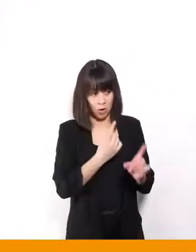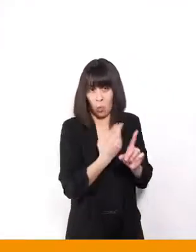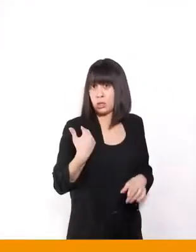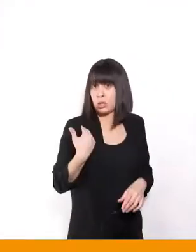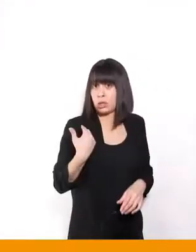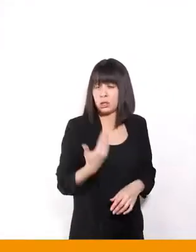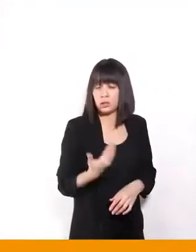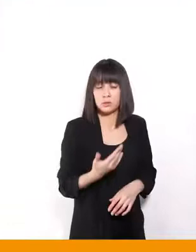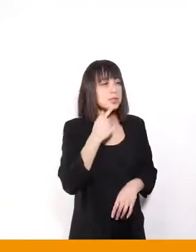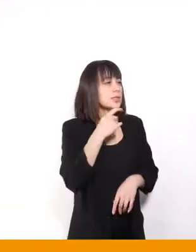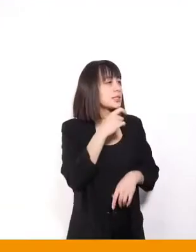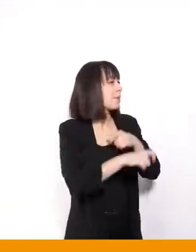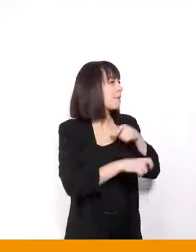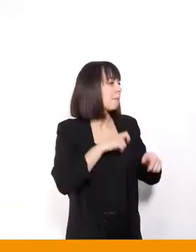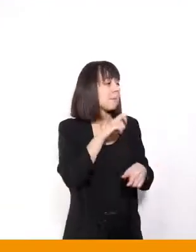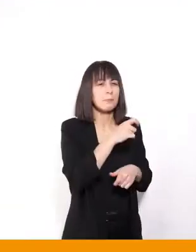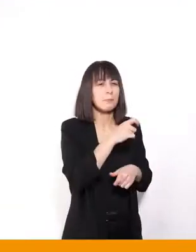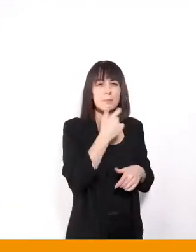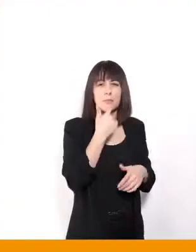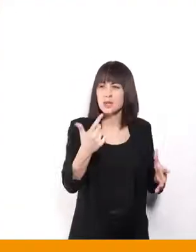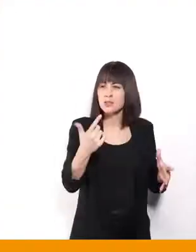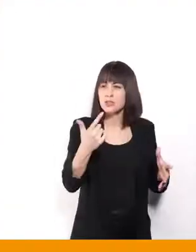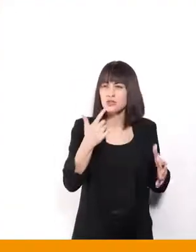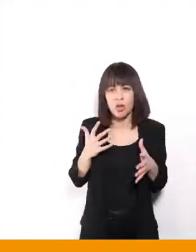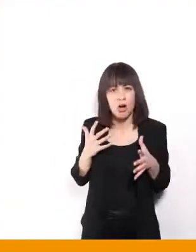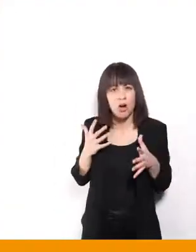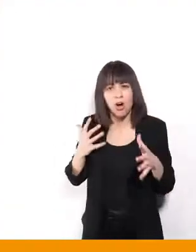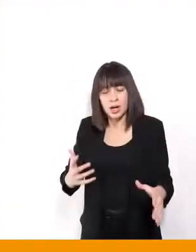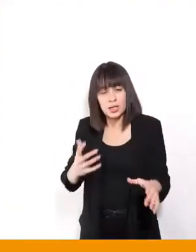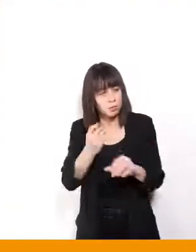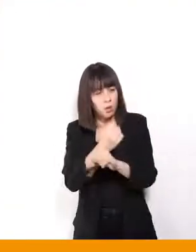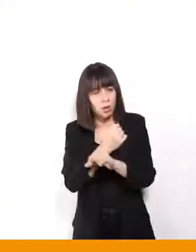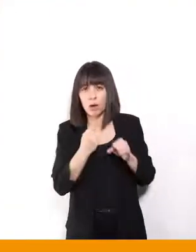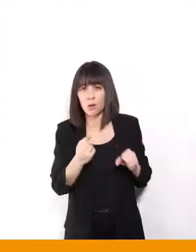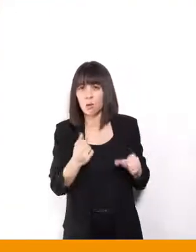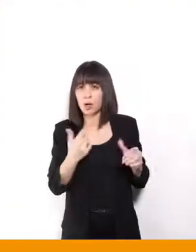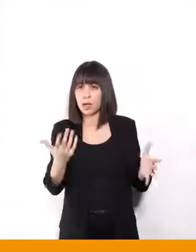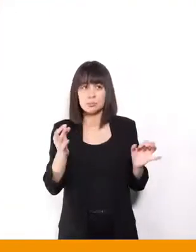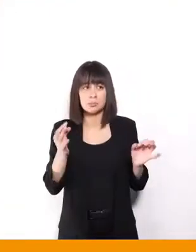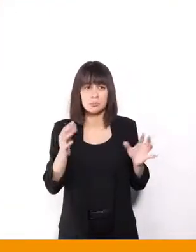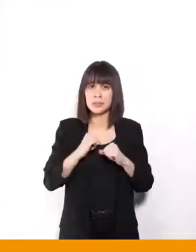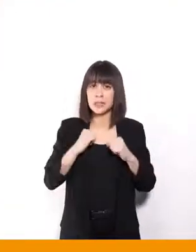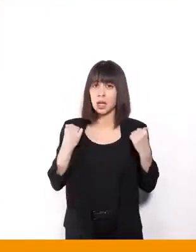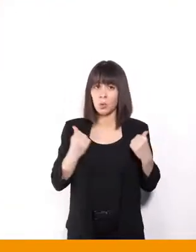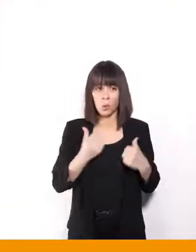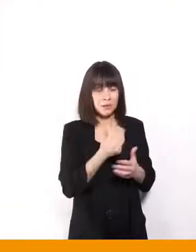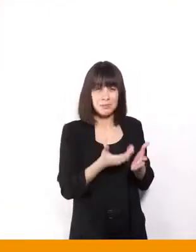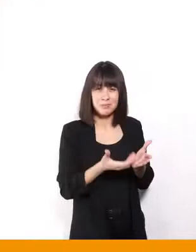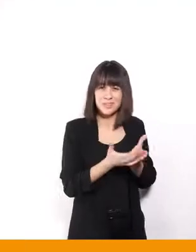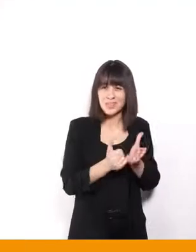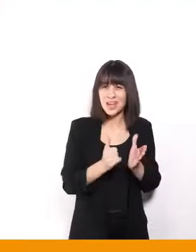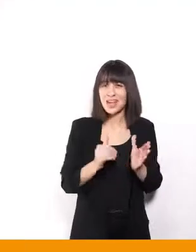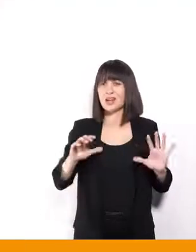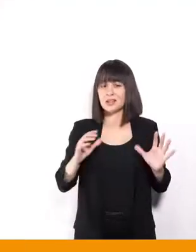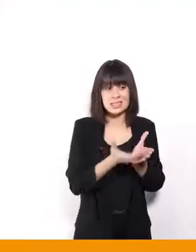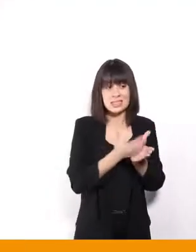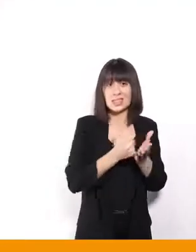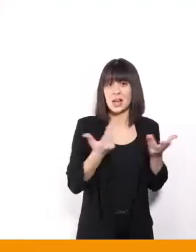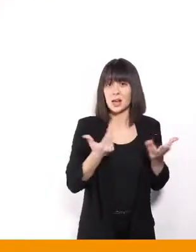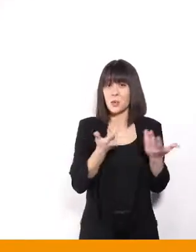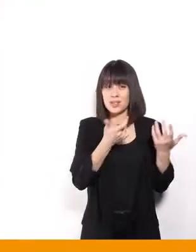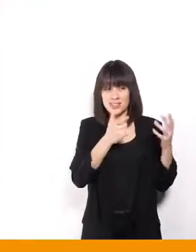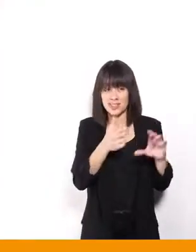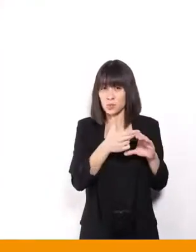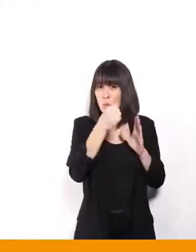sont des gens d'un héroïsme incroyable, d'un engagement incroyable, qui vivent avec 700 € par mois, en bossant 10-12 heures par